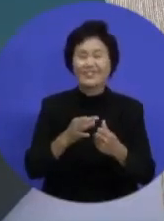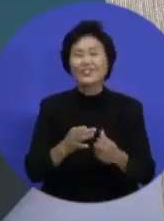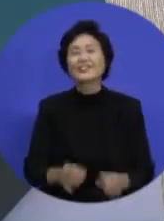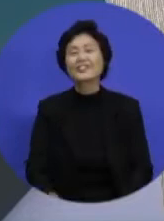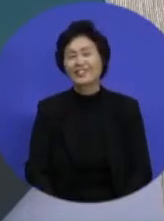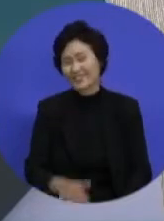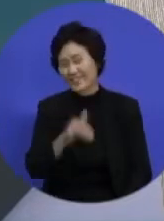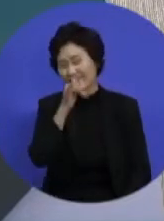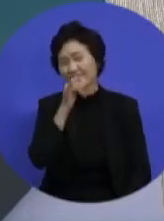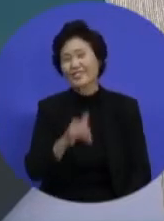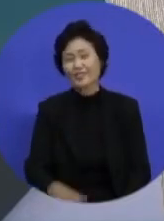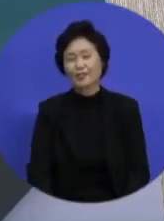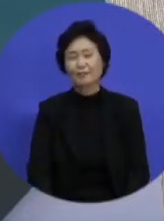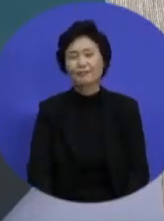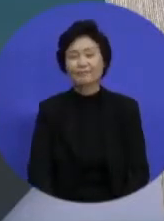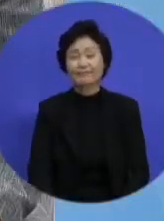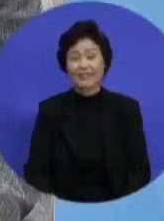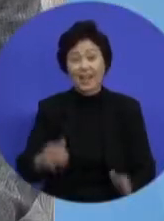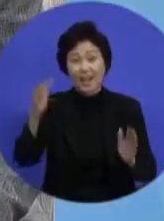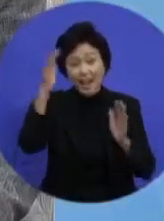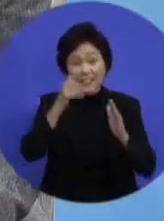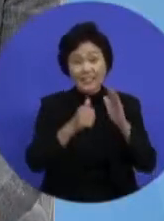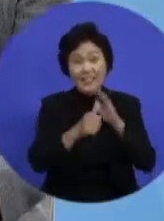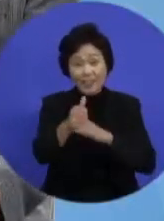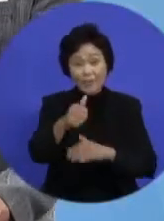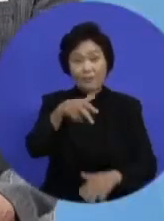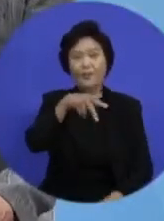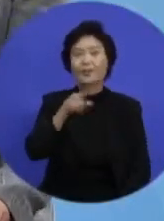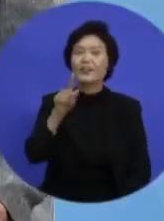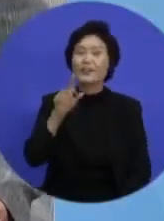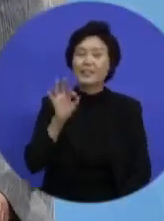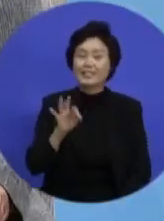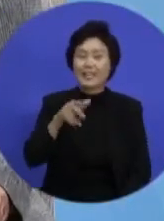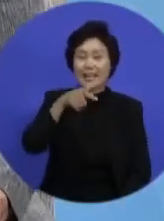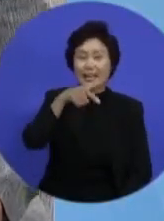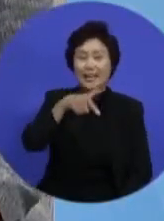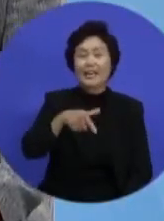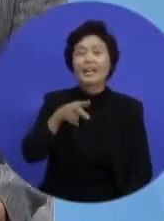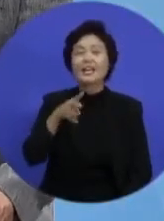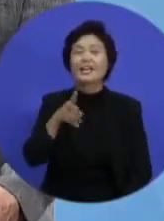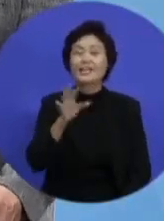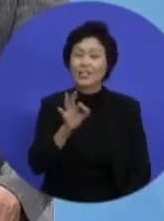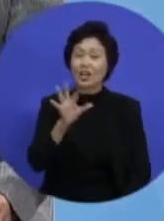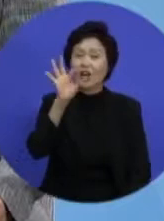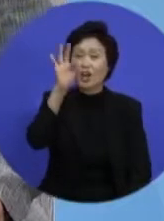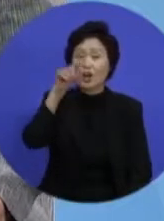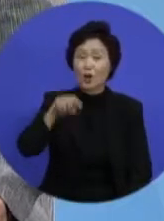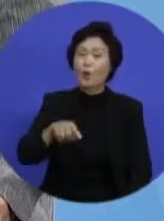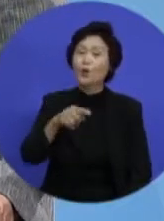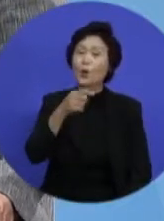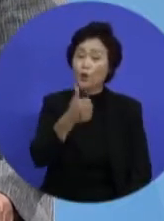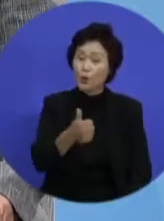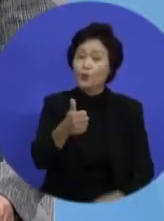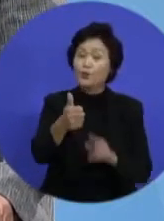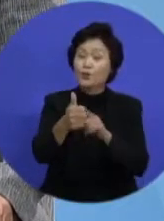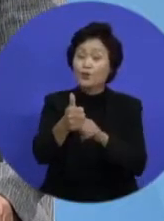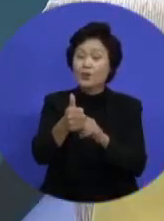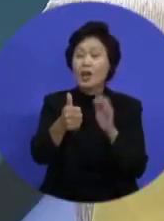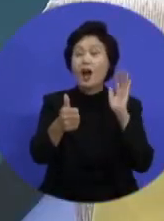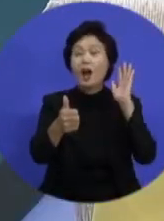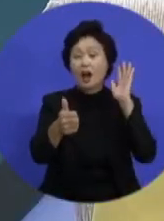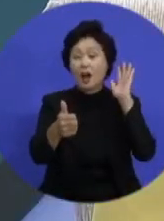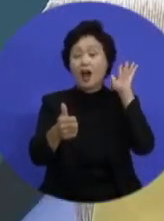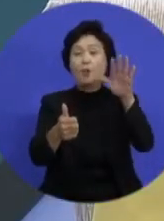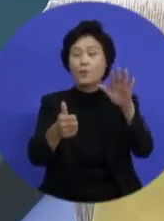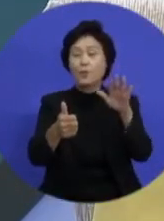네. 필요하죠. 그게. 네. 자, 우리 학생 대표 장경훈 학생. 예. 앞으로 어떤 사람이 되고 싶어요?